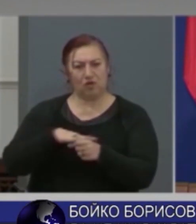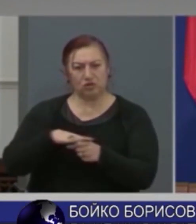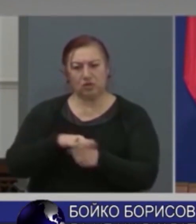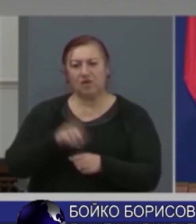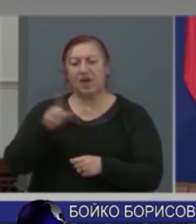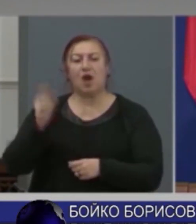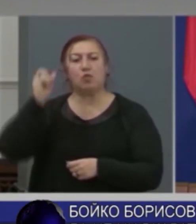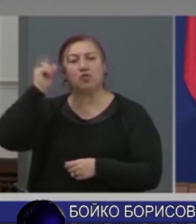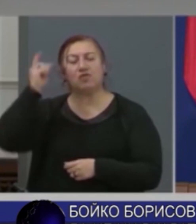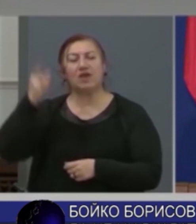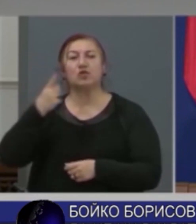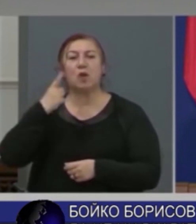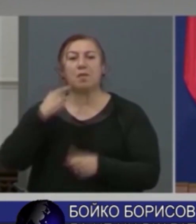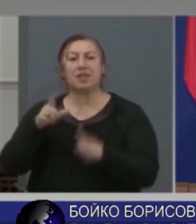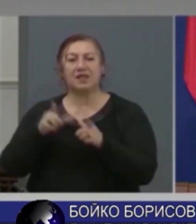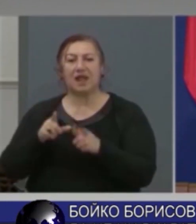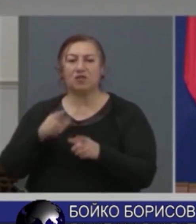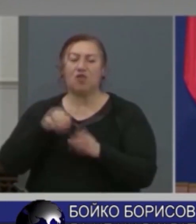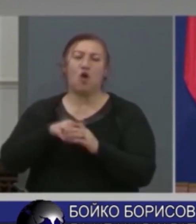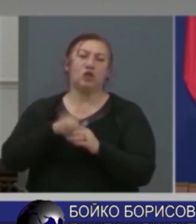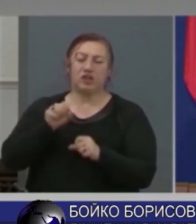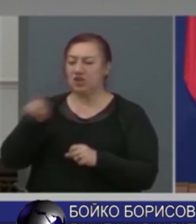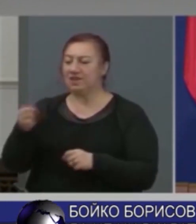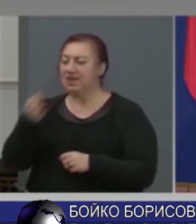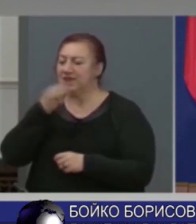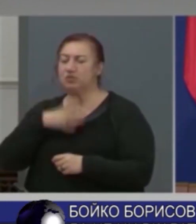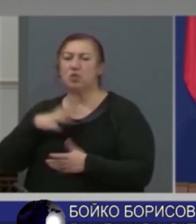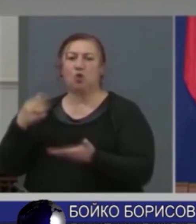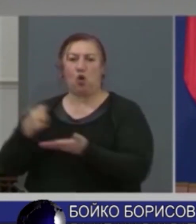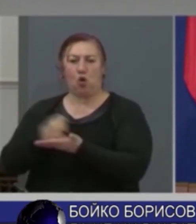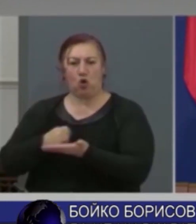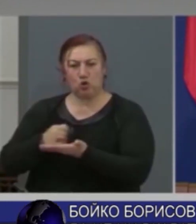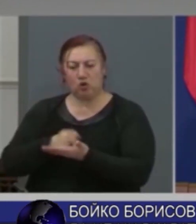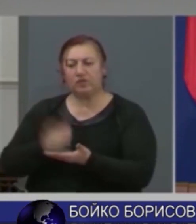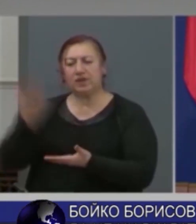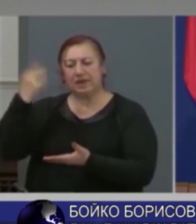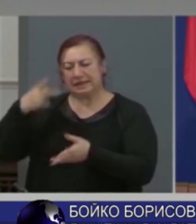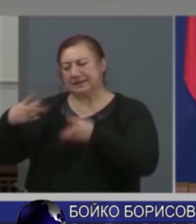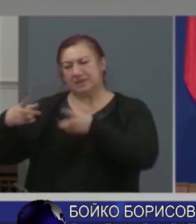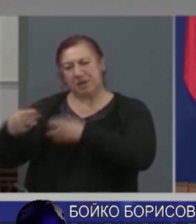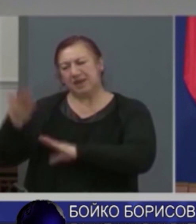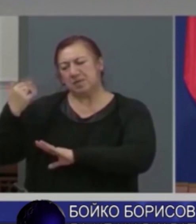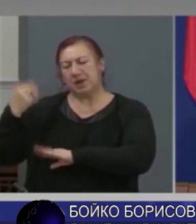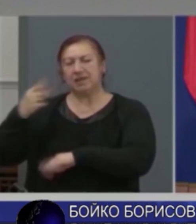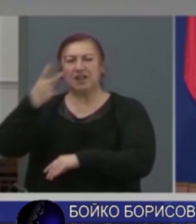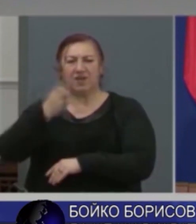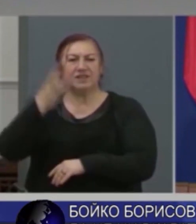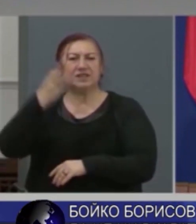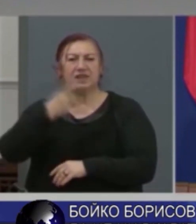професор Младенов ги отрича, защото са много токсични, затова са били спрени преди 20 или 30 години,